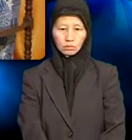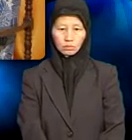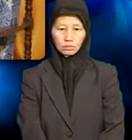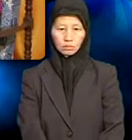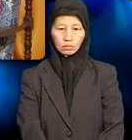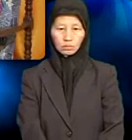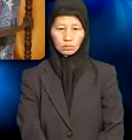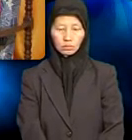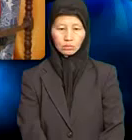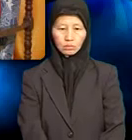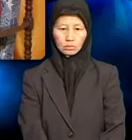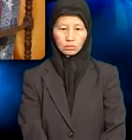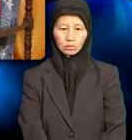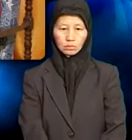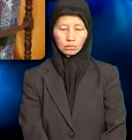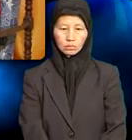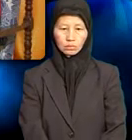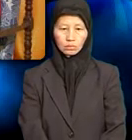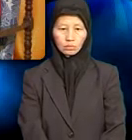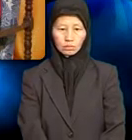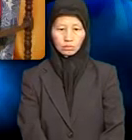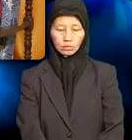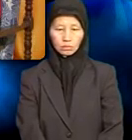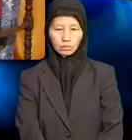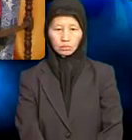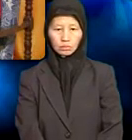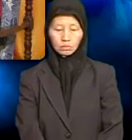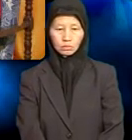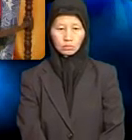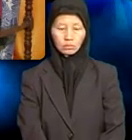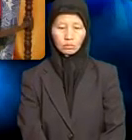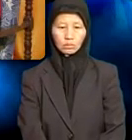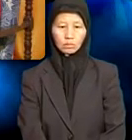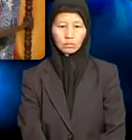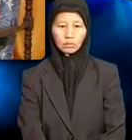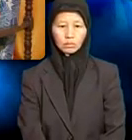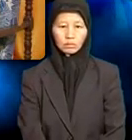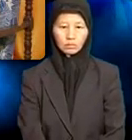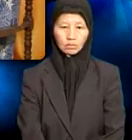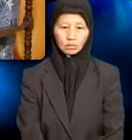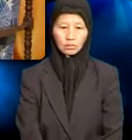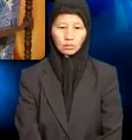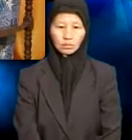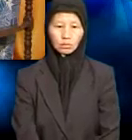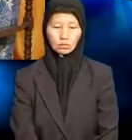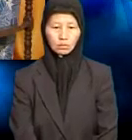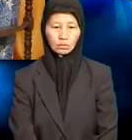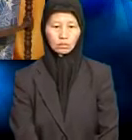Allahu akbar. Rabbi ighfirli warhamni wajibni warhamni wazukni. Allahu